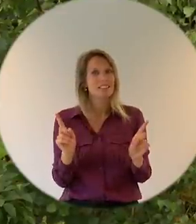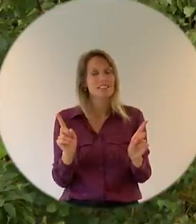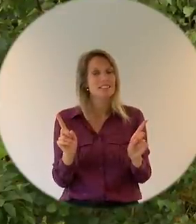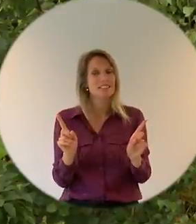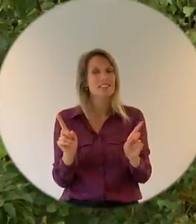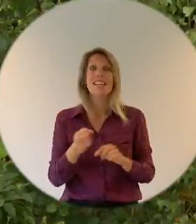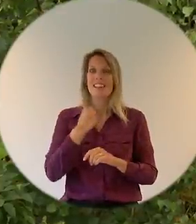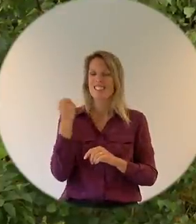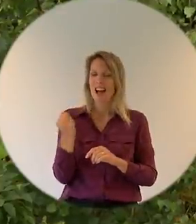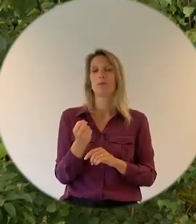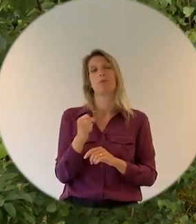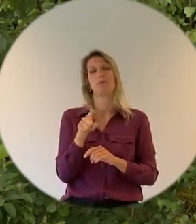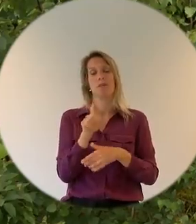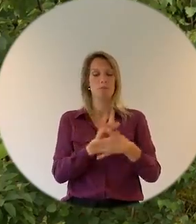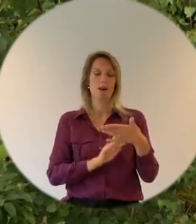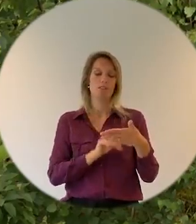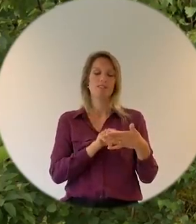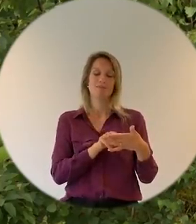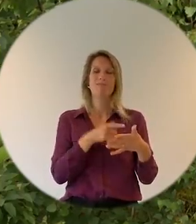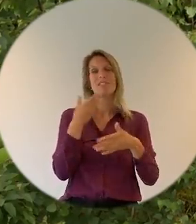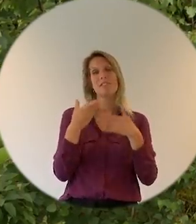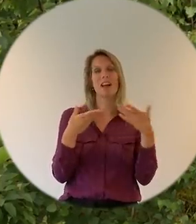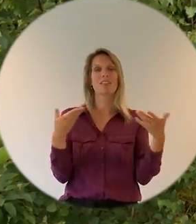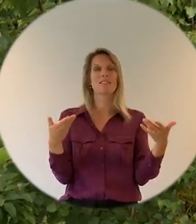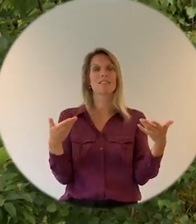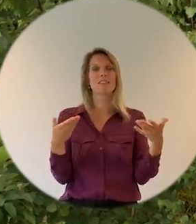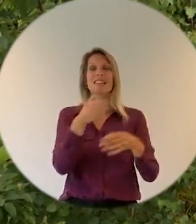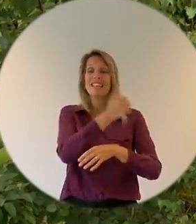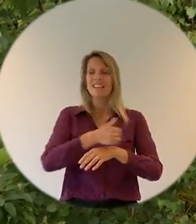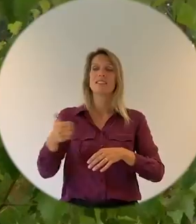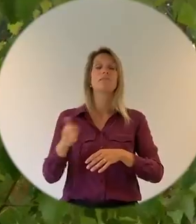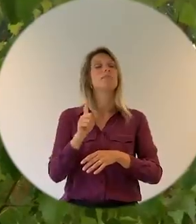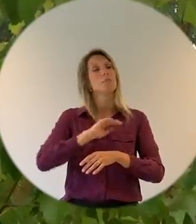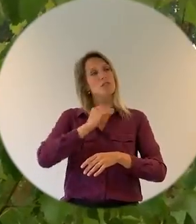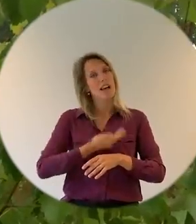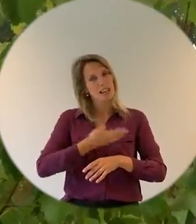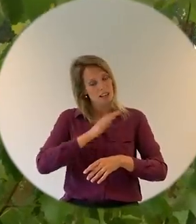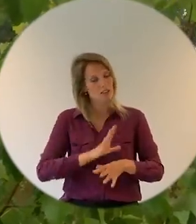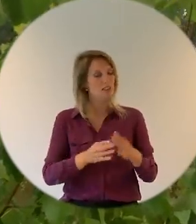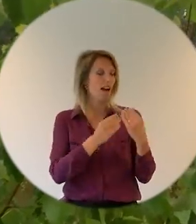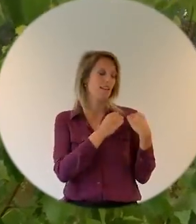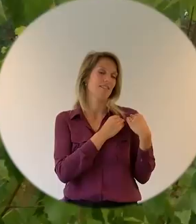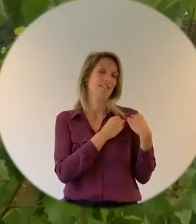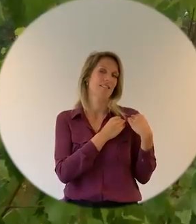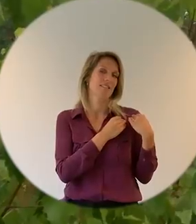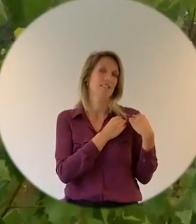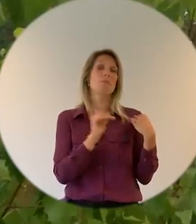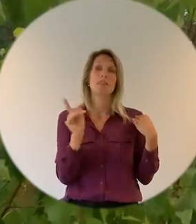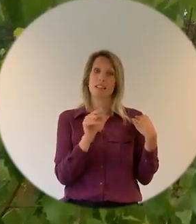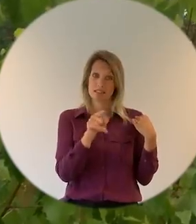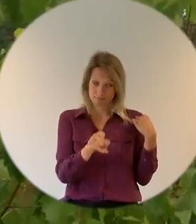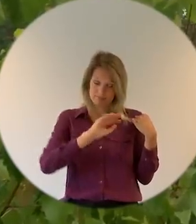daarom vertelt Paulus, ieder mens moet zijn eigen lasten dragen. Dus jij draagt je eigen